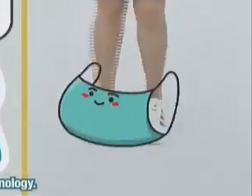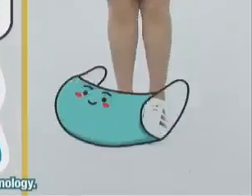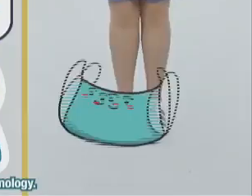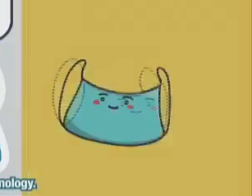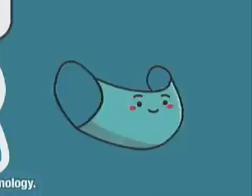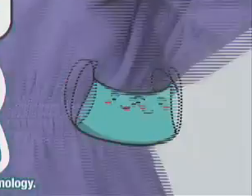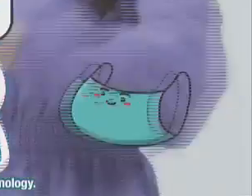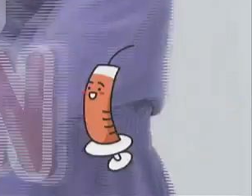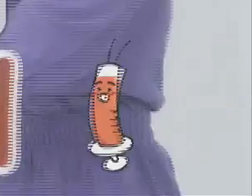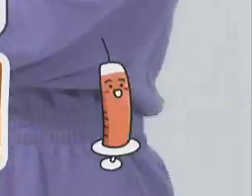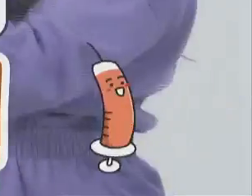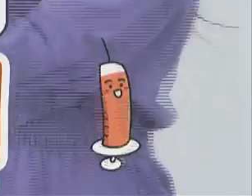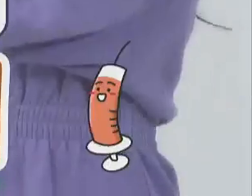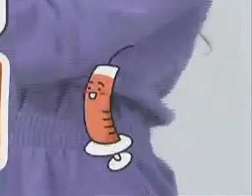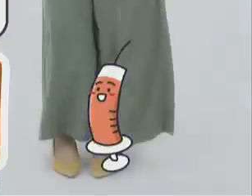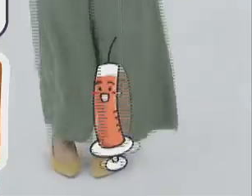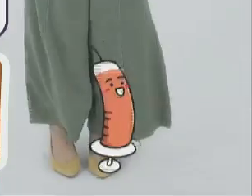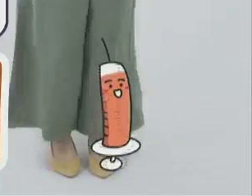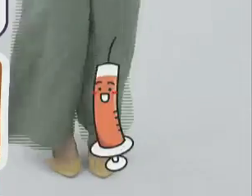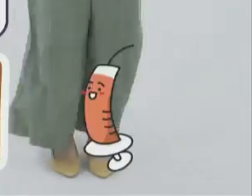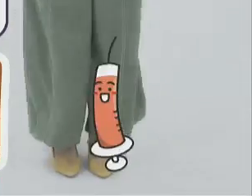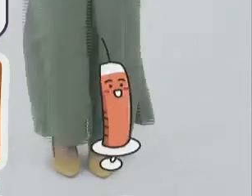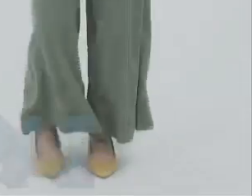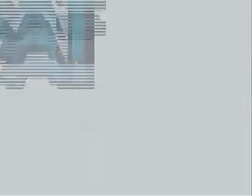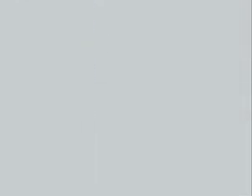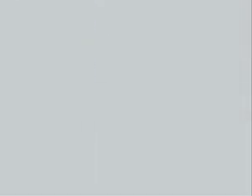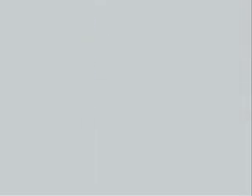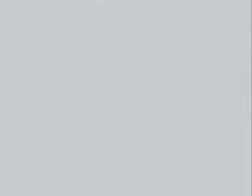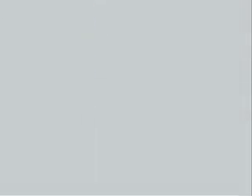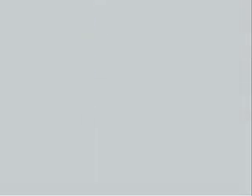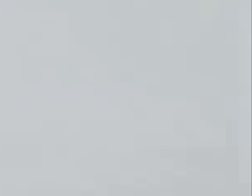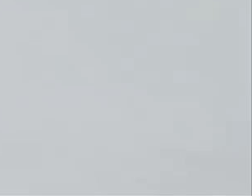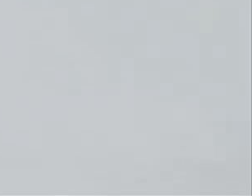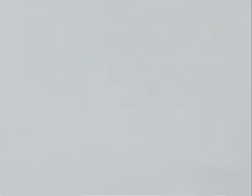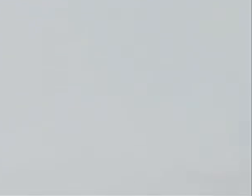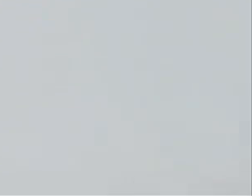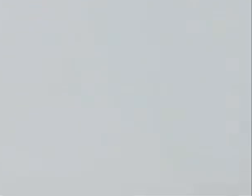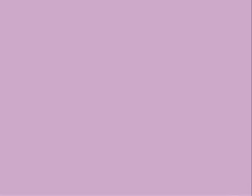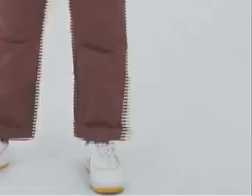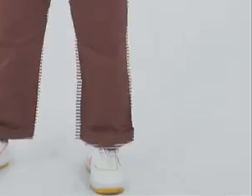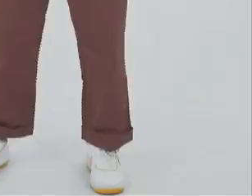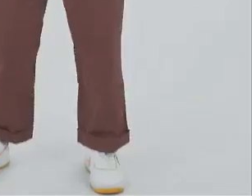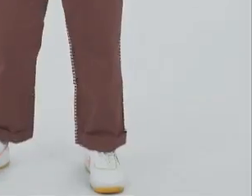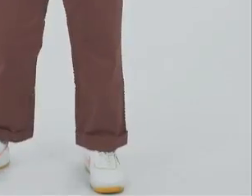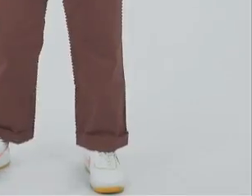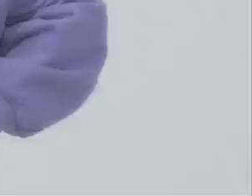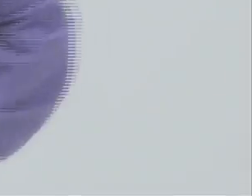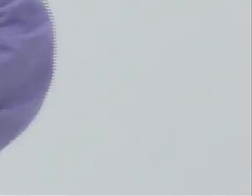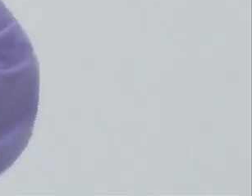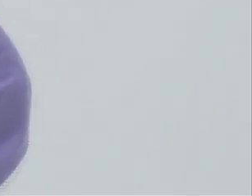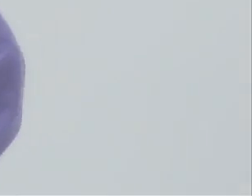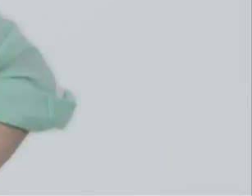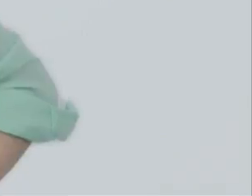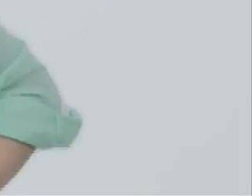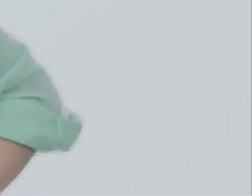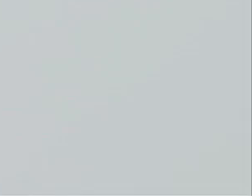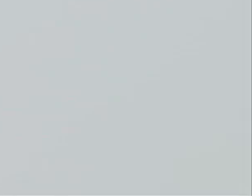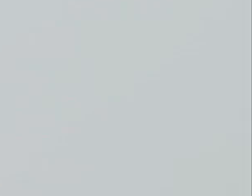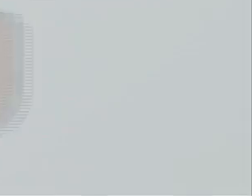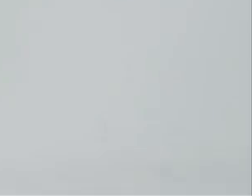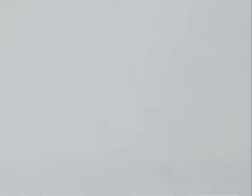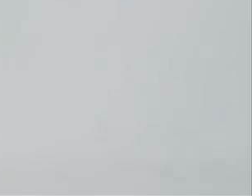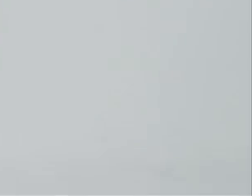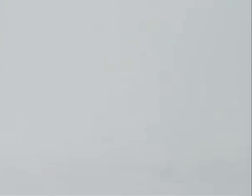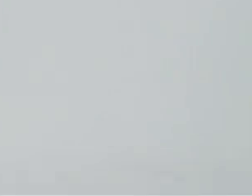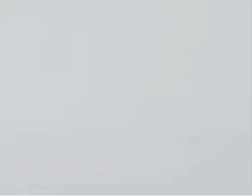Ayo masker, ayo vaksin, tiada yang dapat merenggut sehatmu.